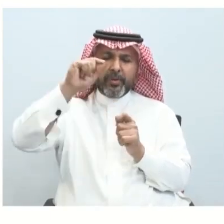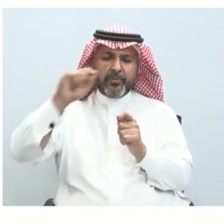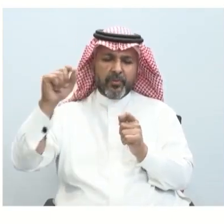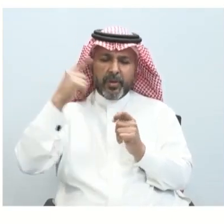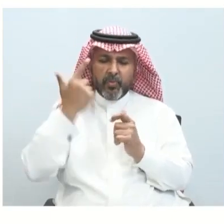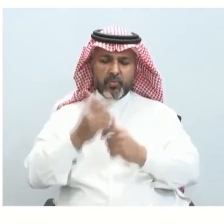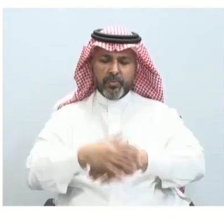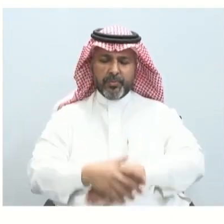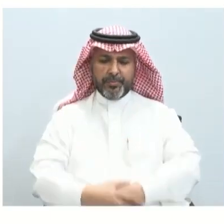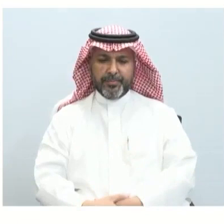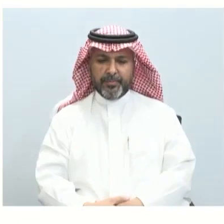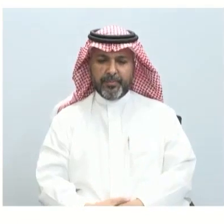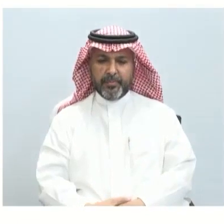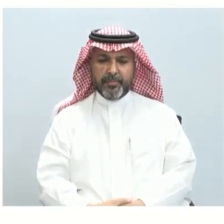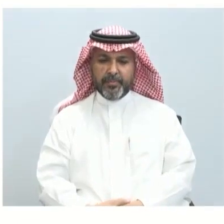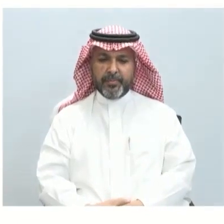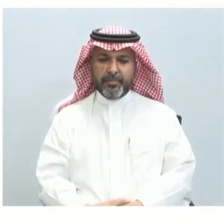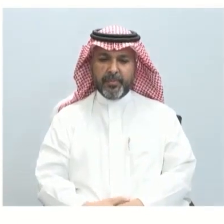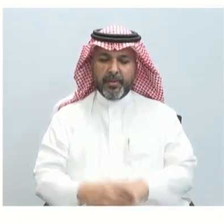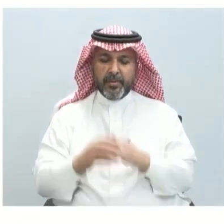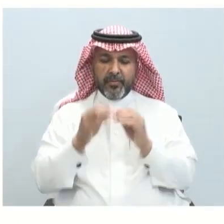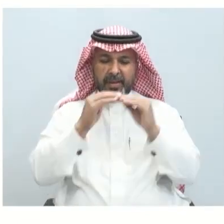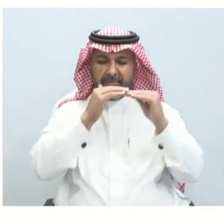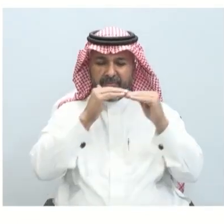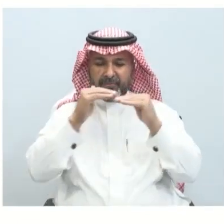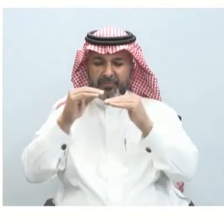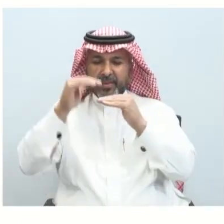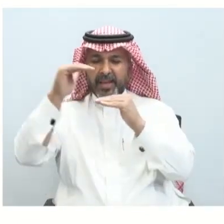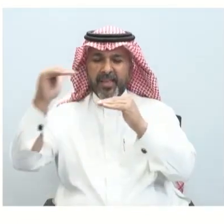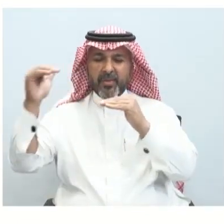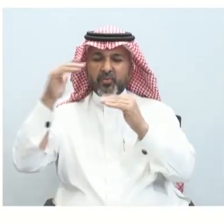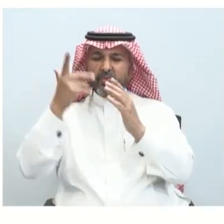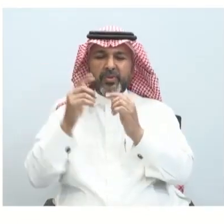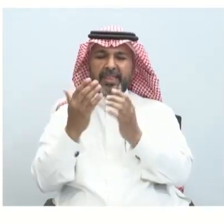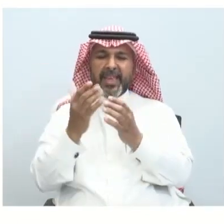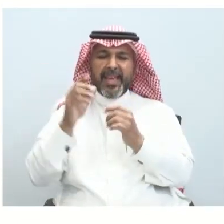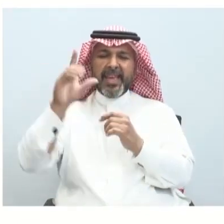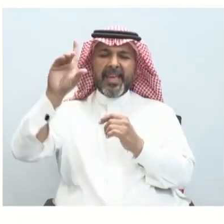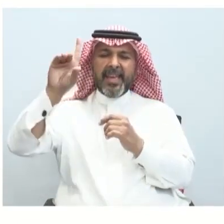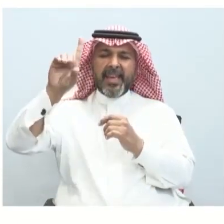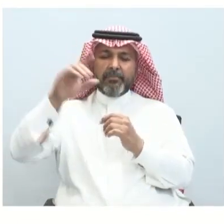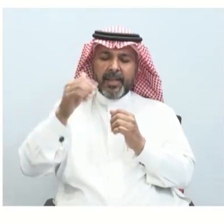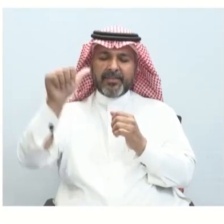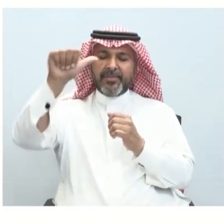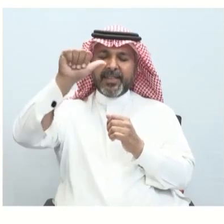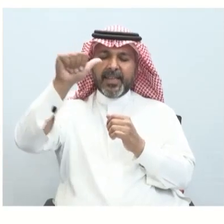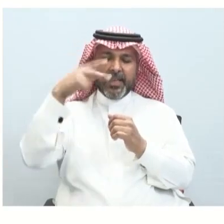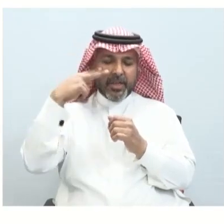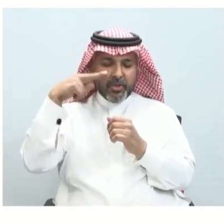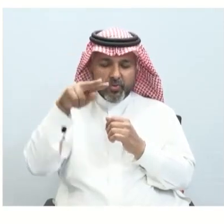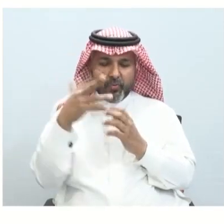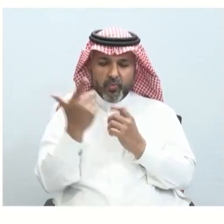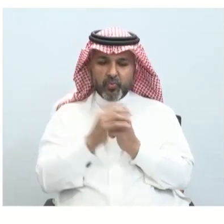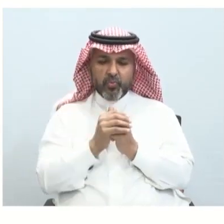يتساءل هنا ما المرحله التي حدثت في المنطقه ايه عندما نتتبع هذا الرسم نلاحظ هذه الصوره بالتاكيد هنا